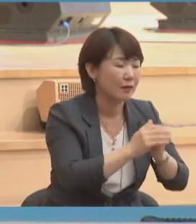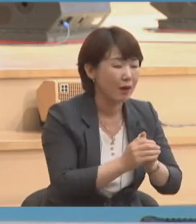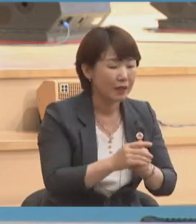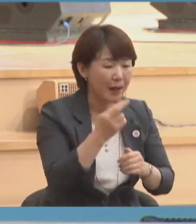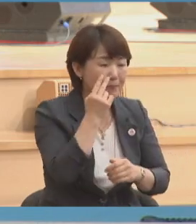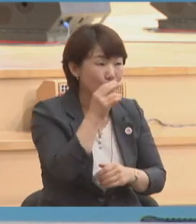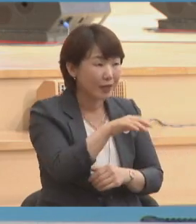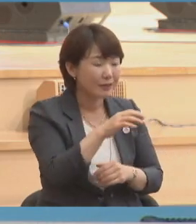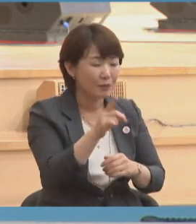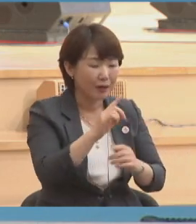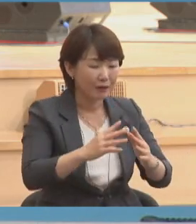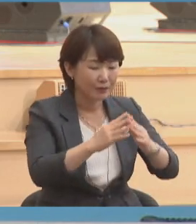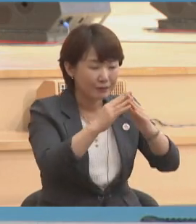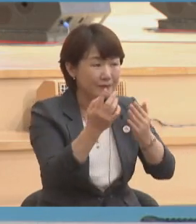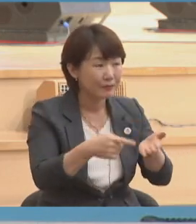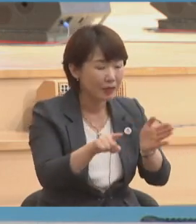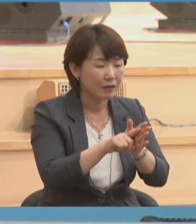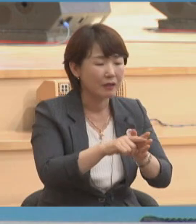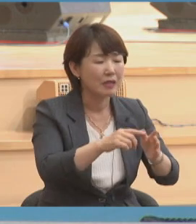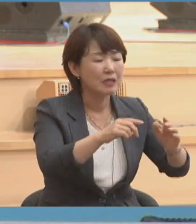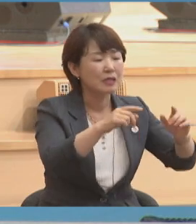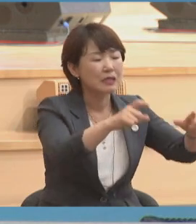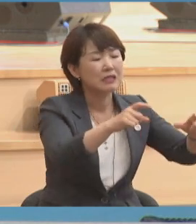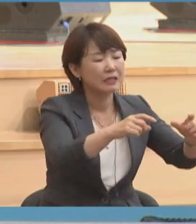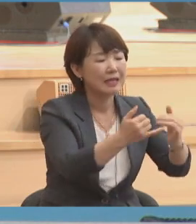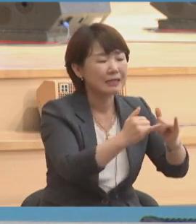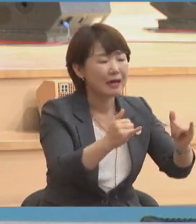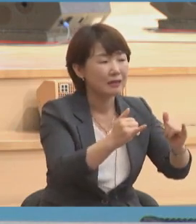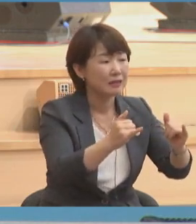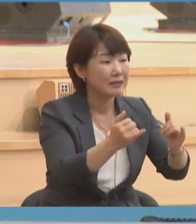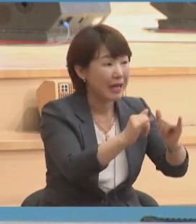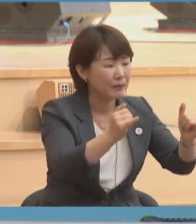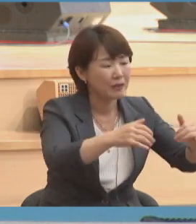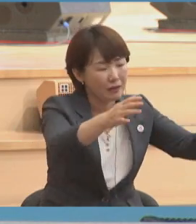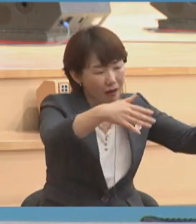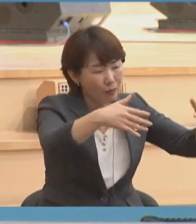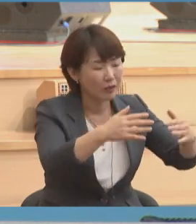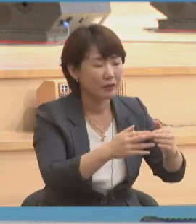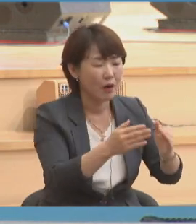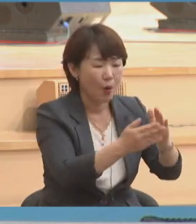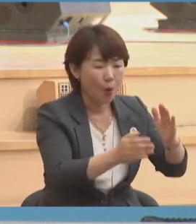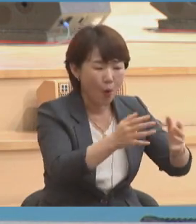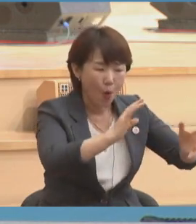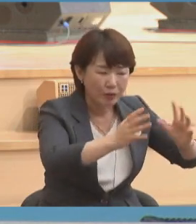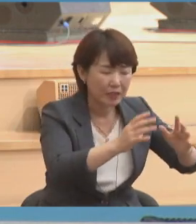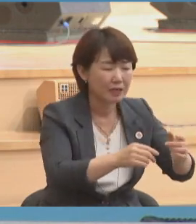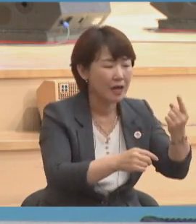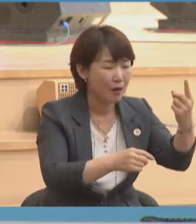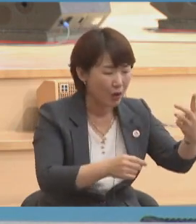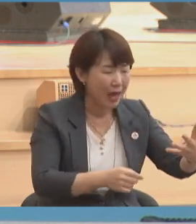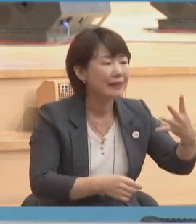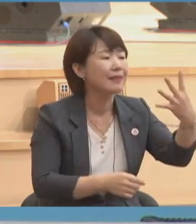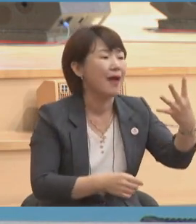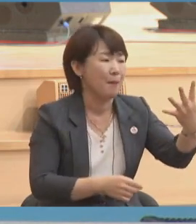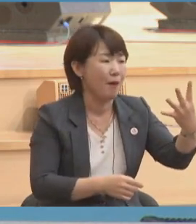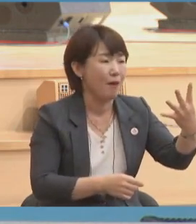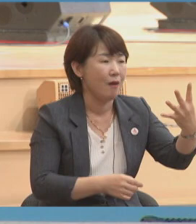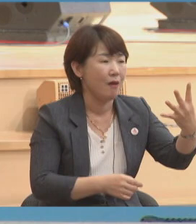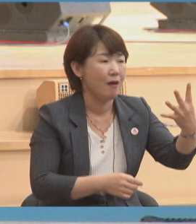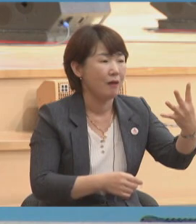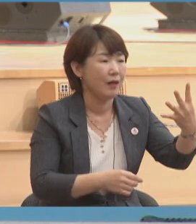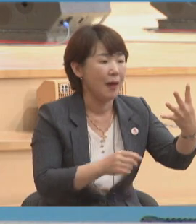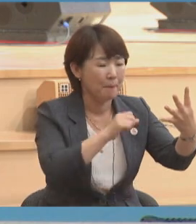하려면 지역 주민 공청회를 네 번을 해야 돼요. 이게 다 통과돼야 돼. 안 되면 안 돼요. 근데